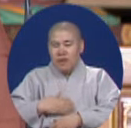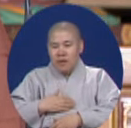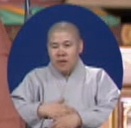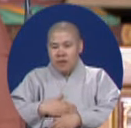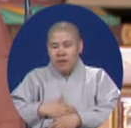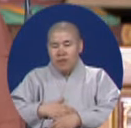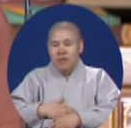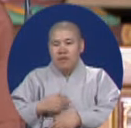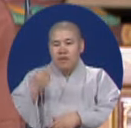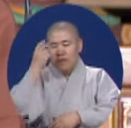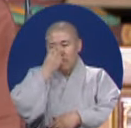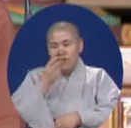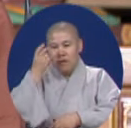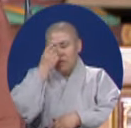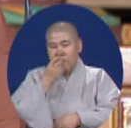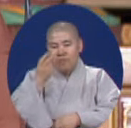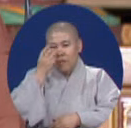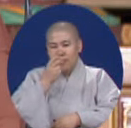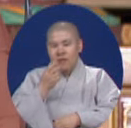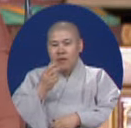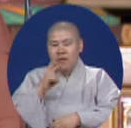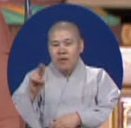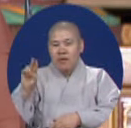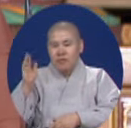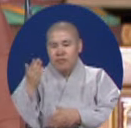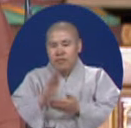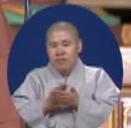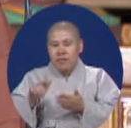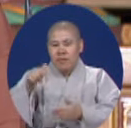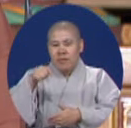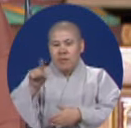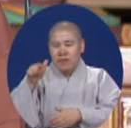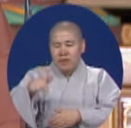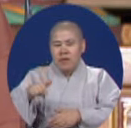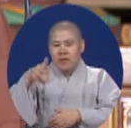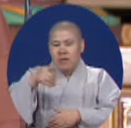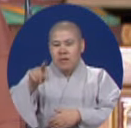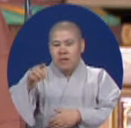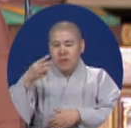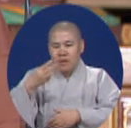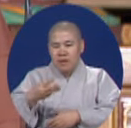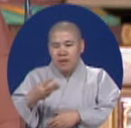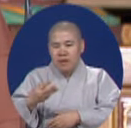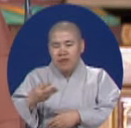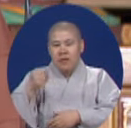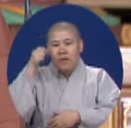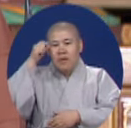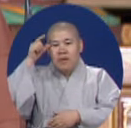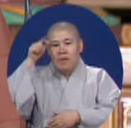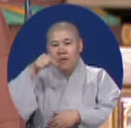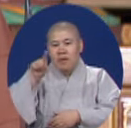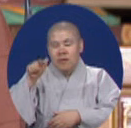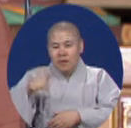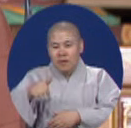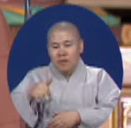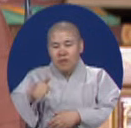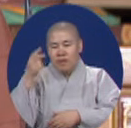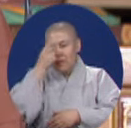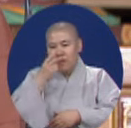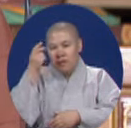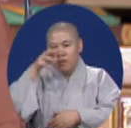거. 이걸 각찰이라고 그래요. 각찰. 깨달을 각자, 살필 찰자. 이게